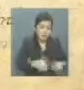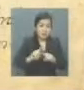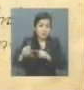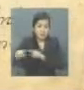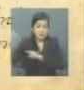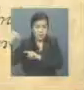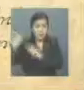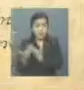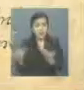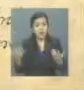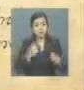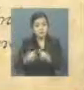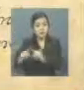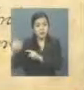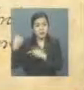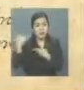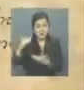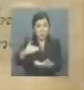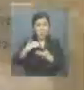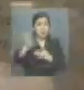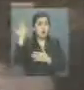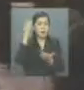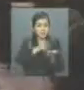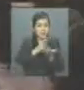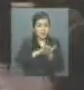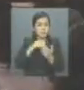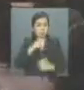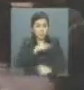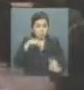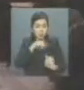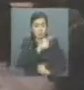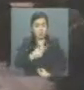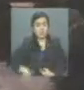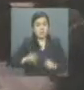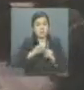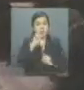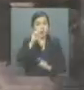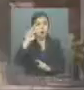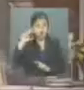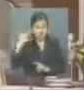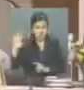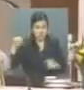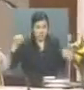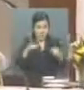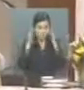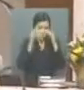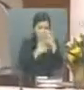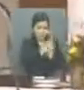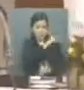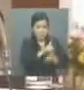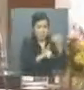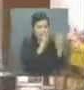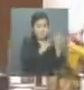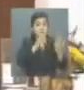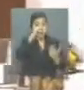านานาประเทศพงศาวดารสมัยรัชกาลที่4สะท้อนความคึกคักของเศรษฐกิจหลังสยามลงนามในสนธิสั